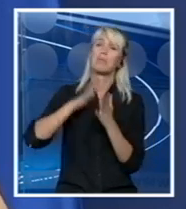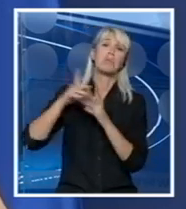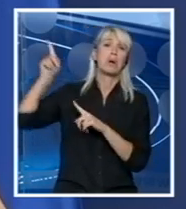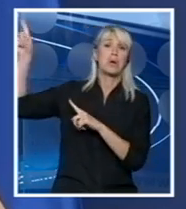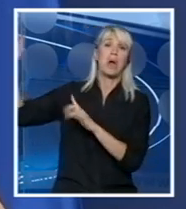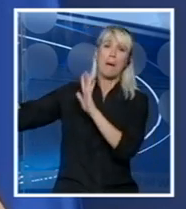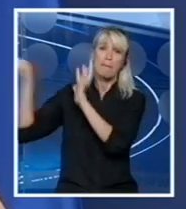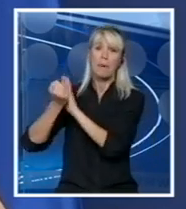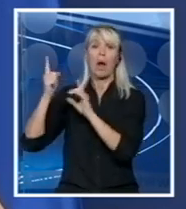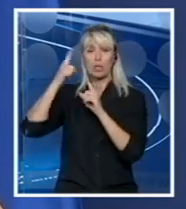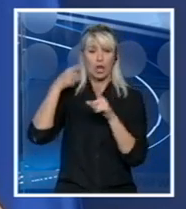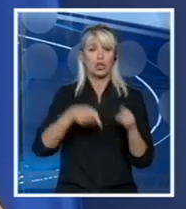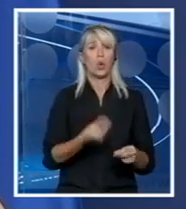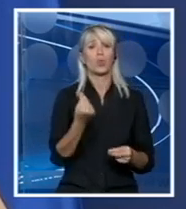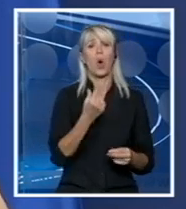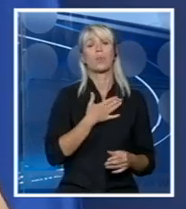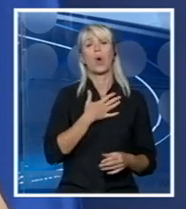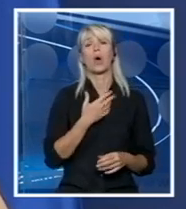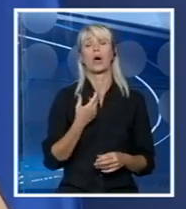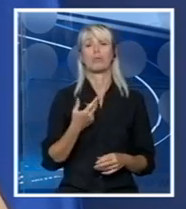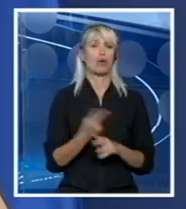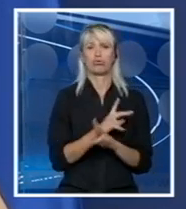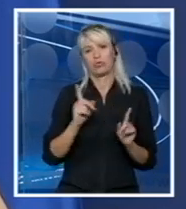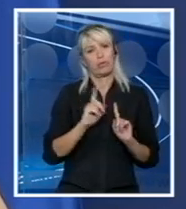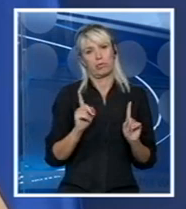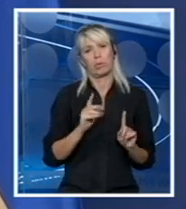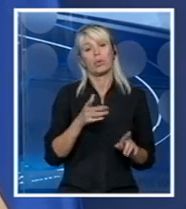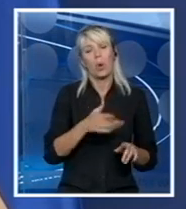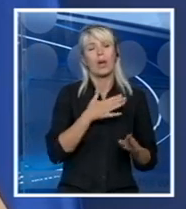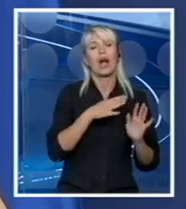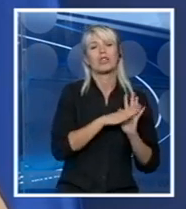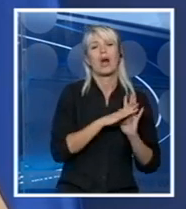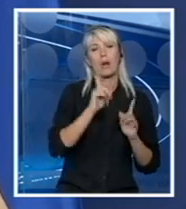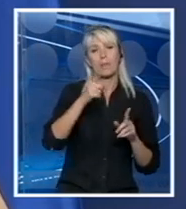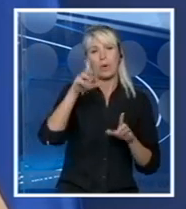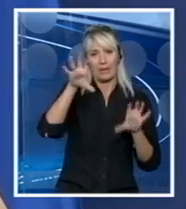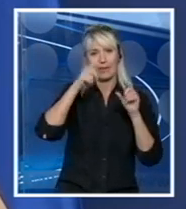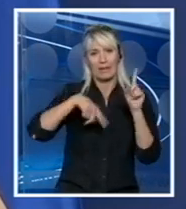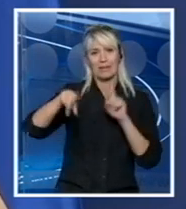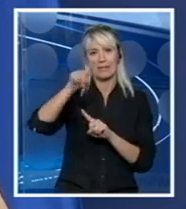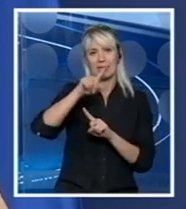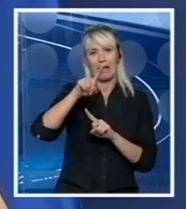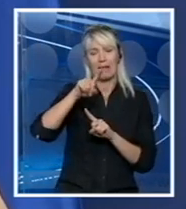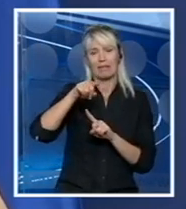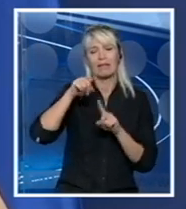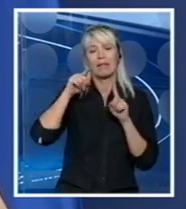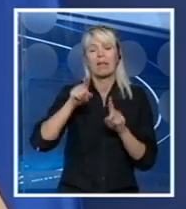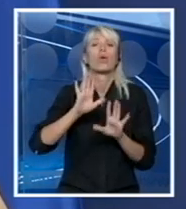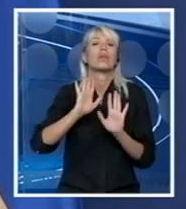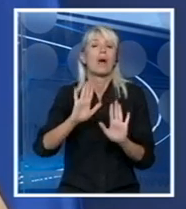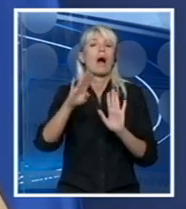je registrovana i u našoj zemlji. To je u skladu sa zakonom. Treba znači shvatiti da je to institucionalizovan